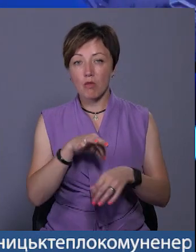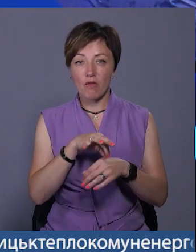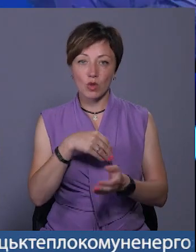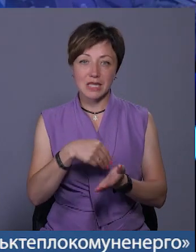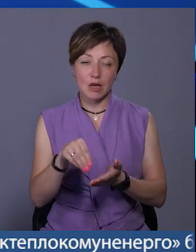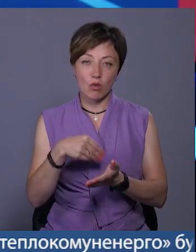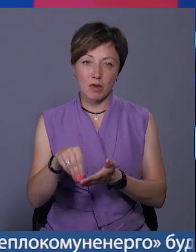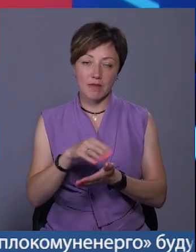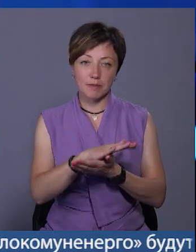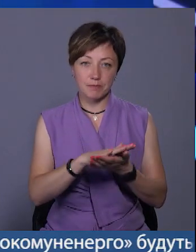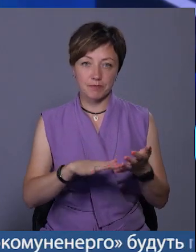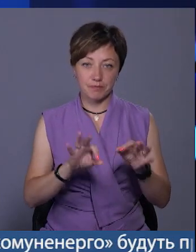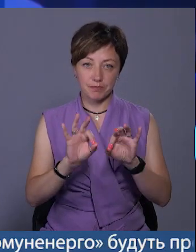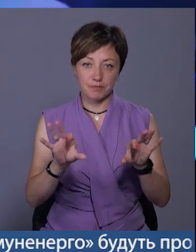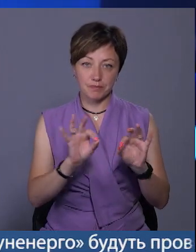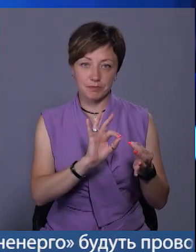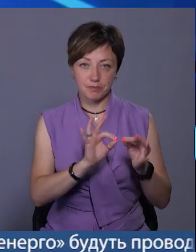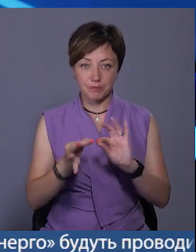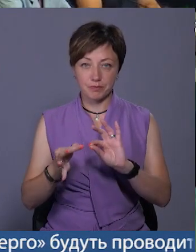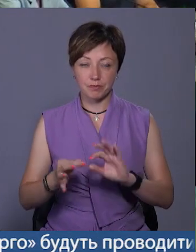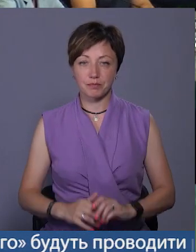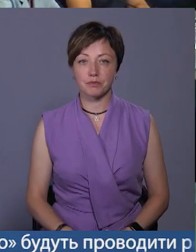закупівлі. Ірина Аріон розповість детальніше.